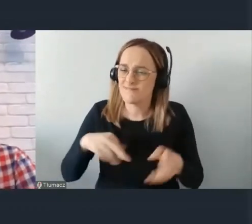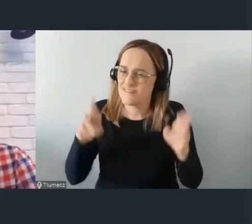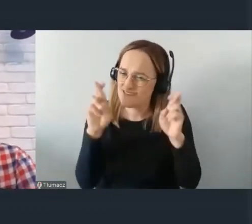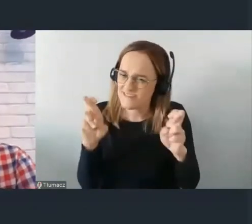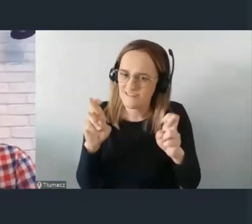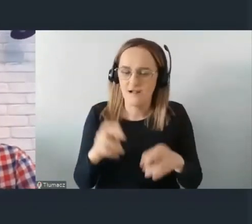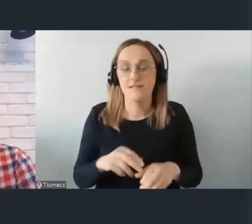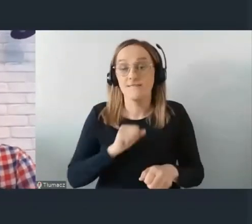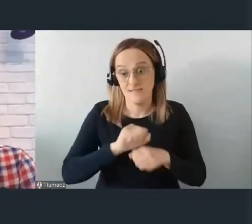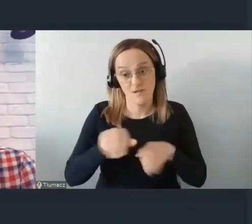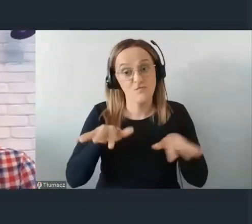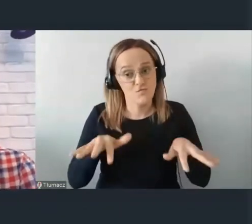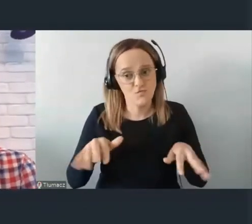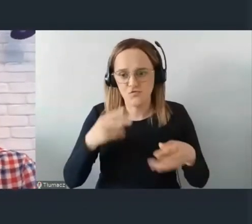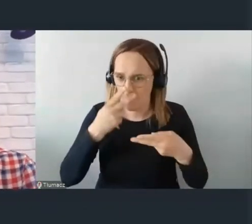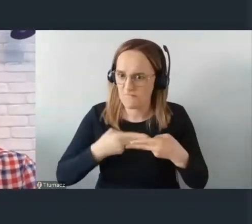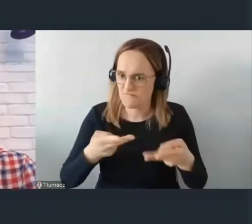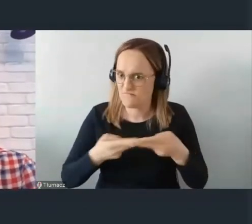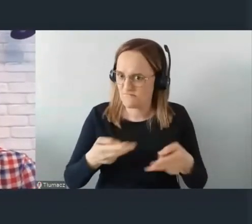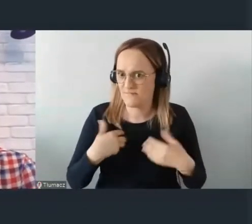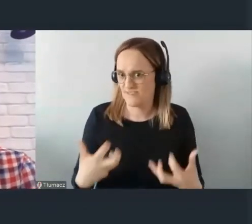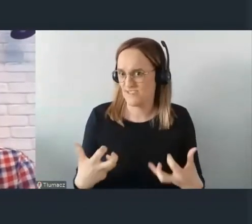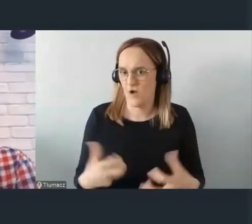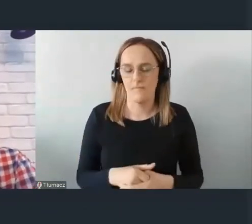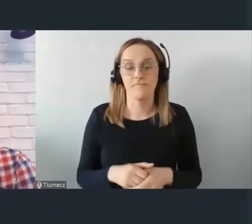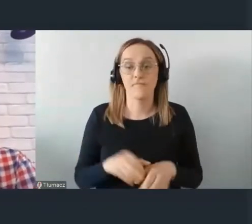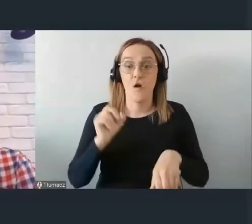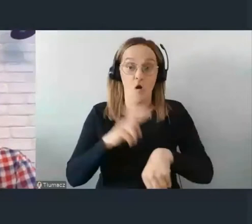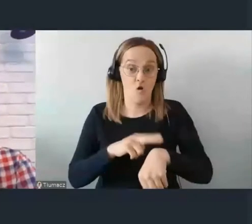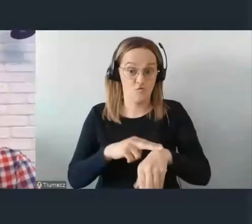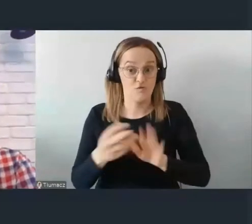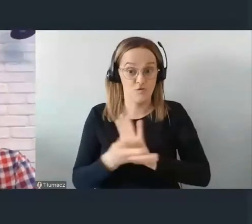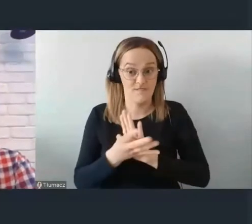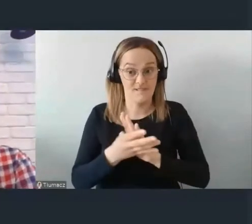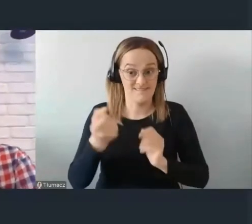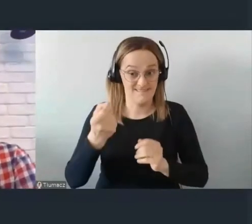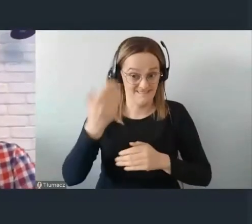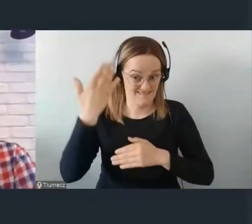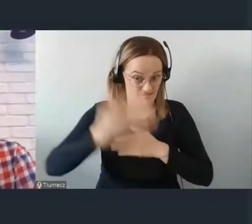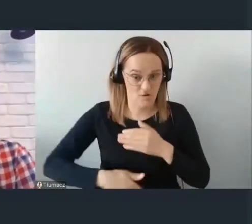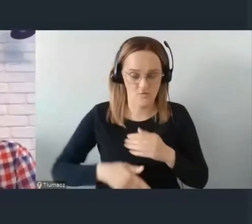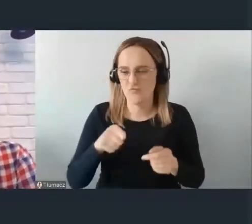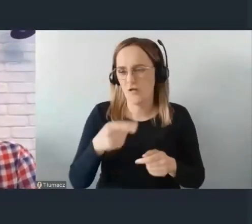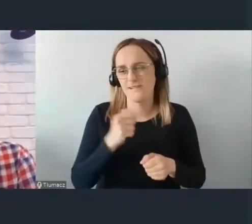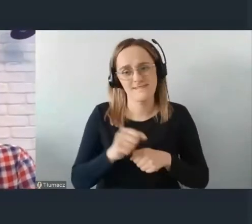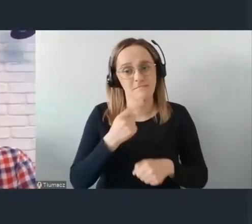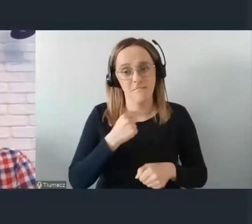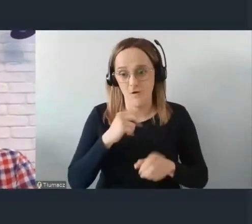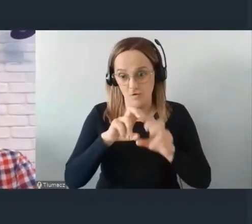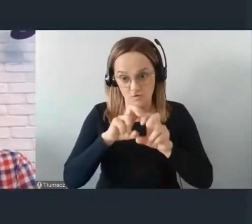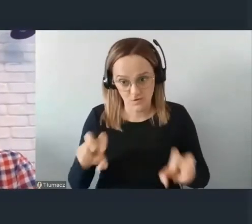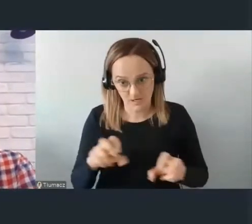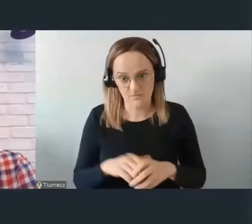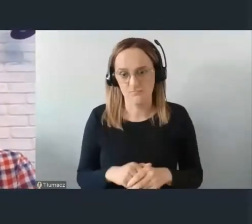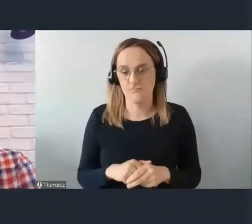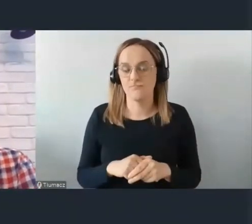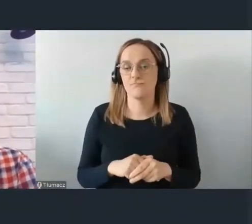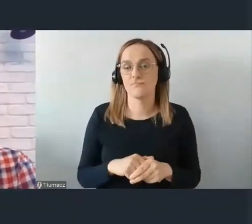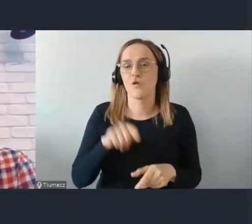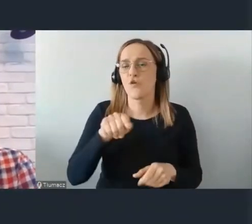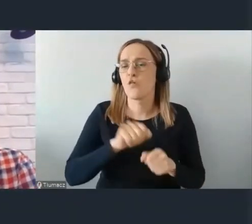pokazywać. Dobrze, to może tak, w związku z tym, że o 19 kończymy to spotkanie, a to nie jest za dużo czasu, a dużo rzeczy można